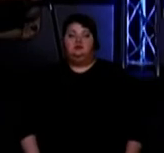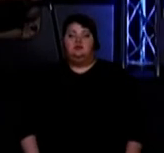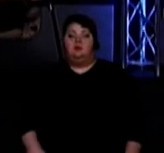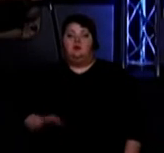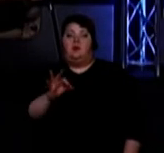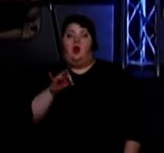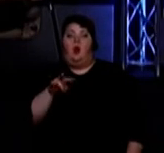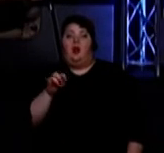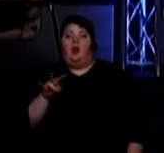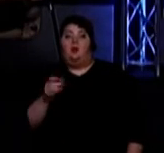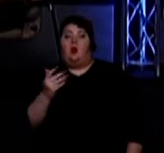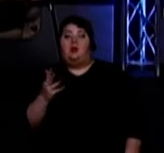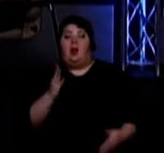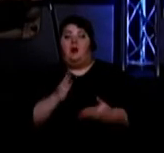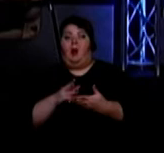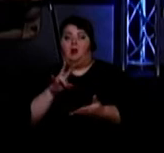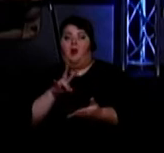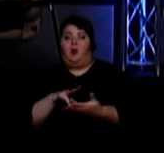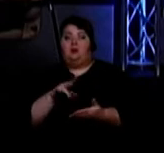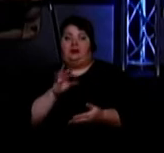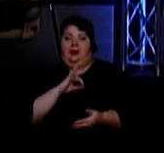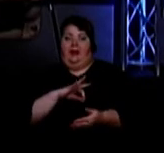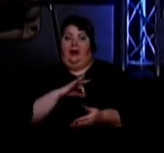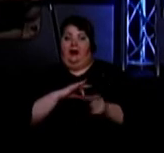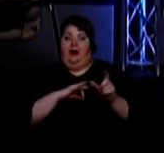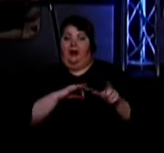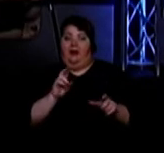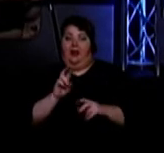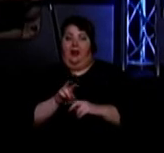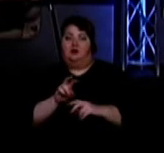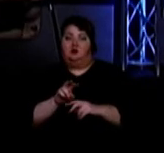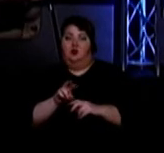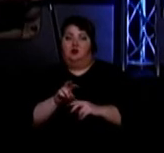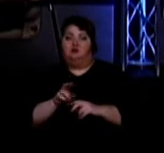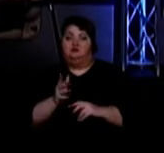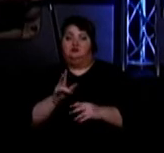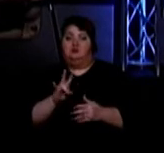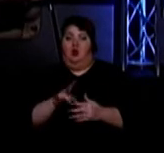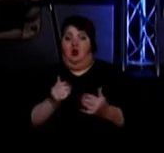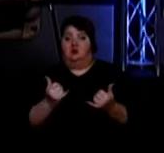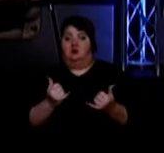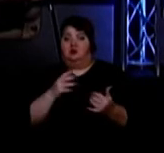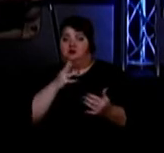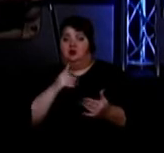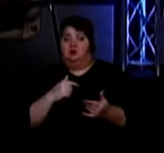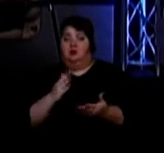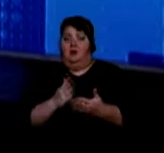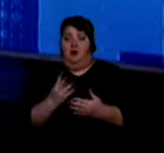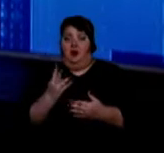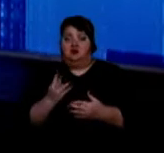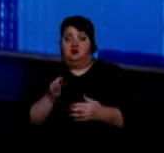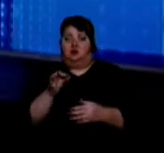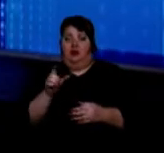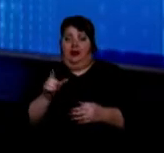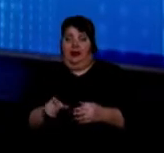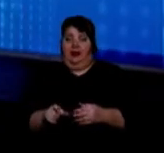Олено, скільки вже маєте постійних клієнток у Полтавському лайф-центрі? На цей час ми маємо 4